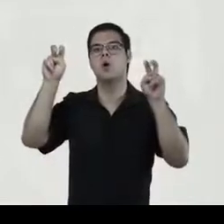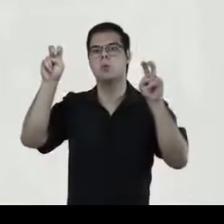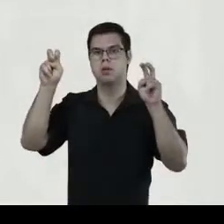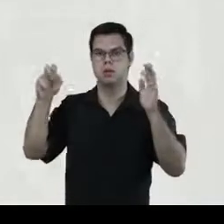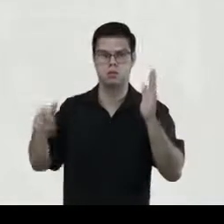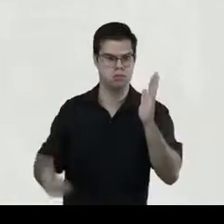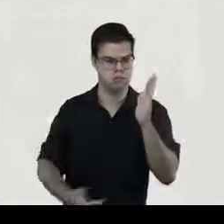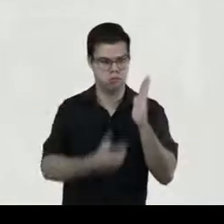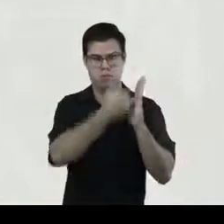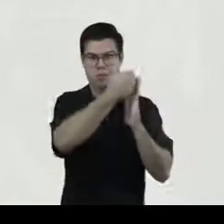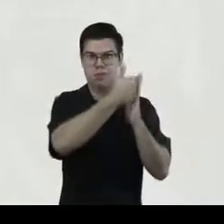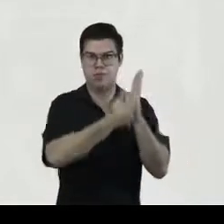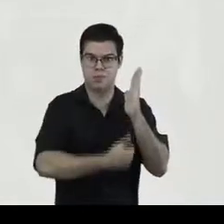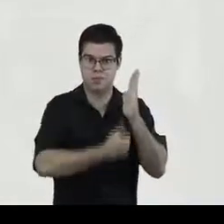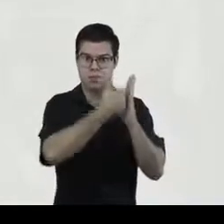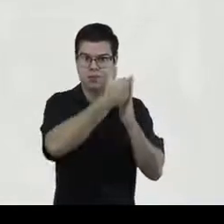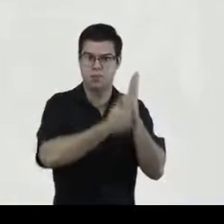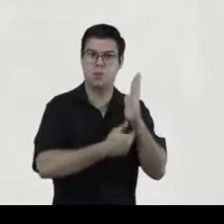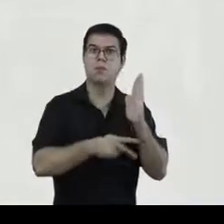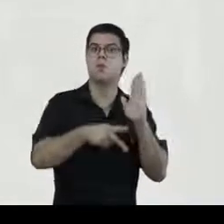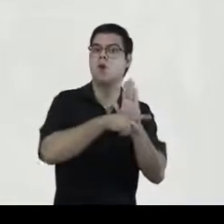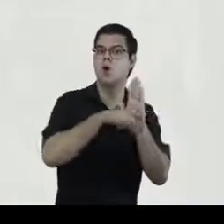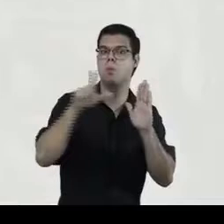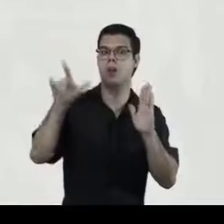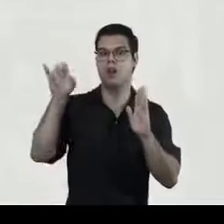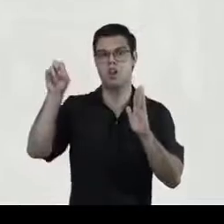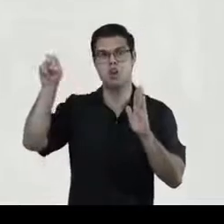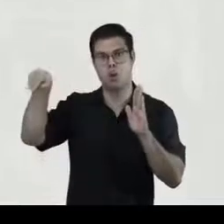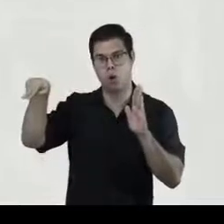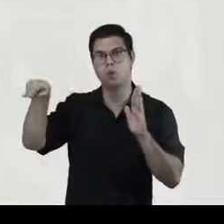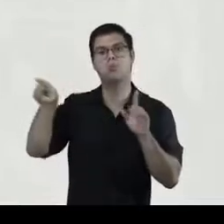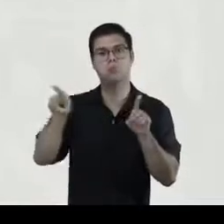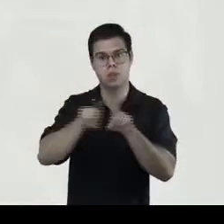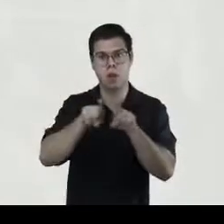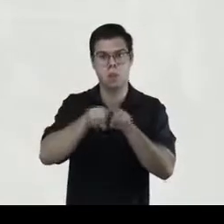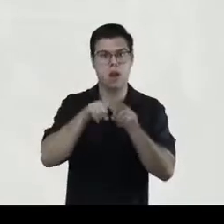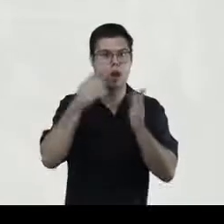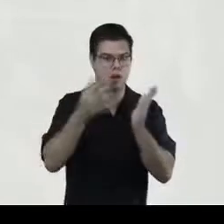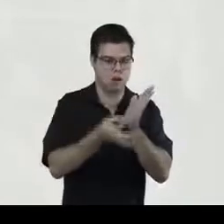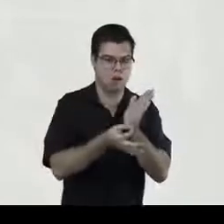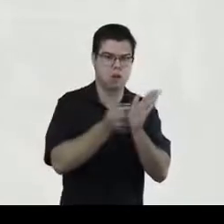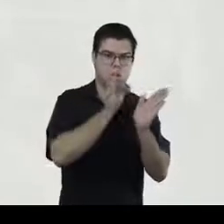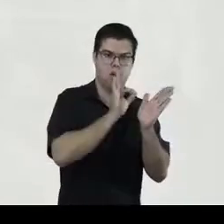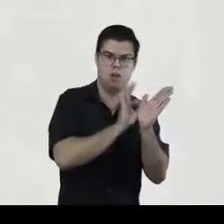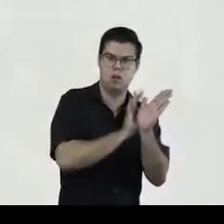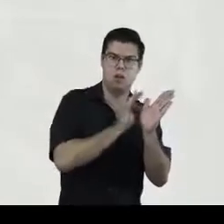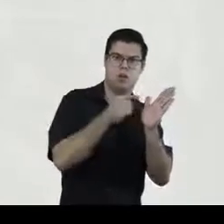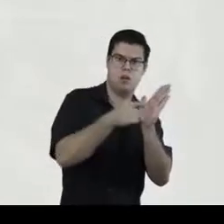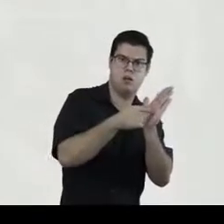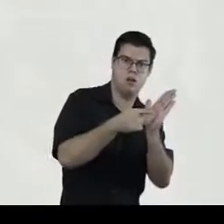et ces ornements que vous avez sous les yeux. Suivante.